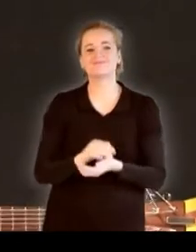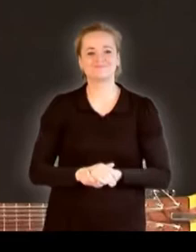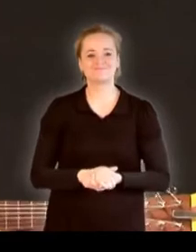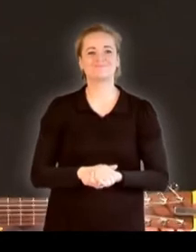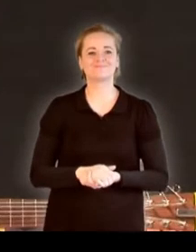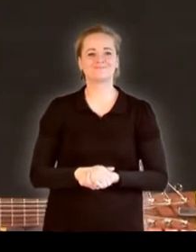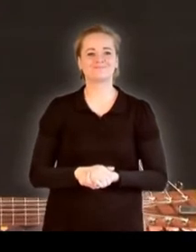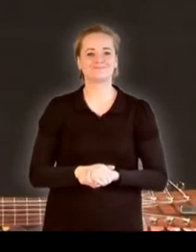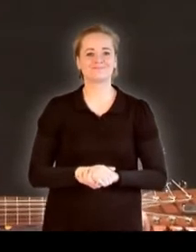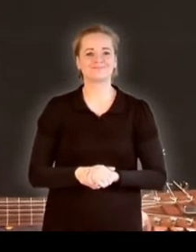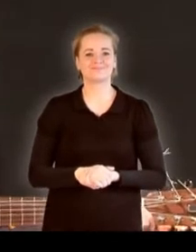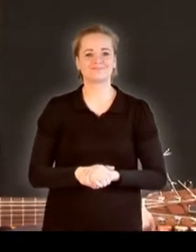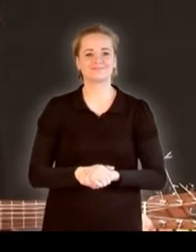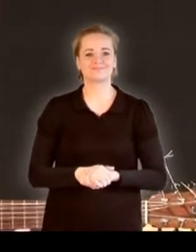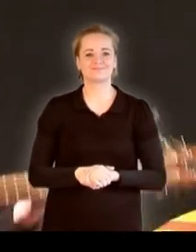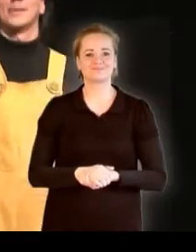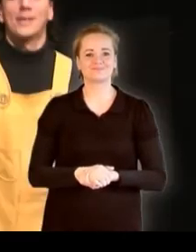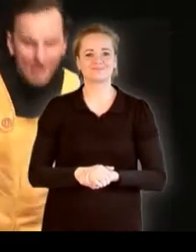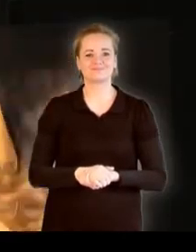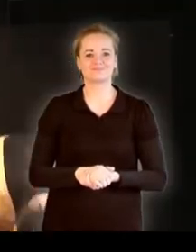O dabar iki pasimatymo, iki kitų kartų.